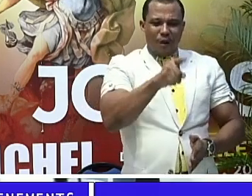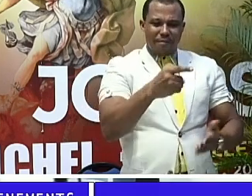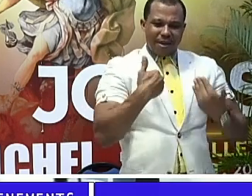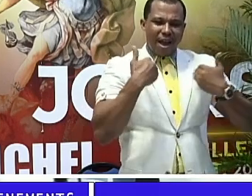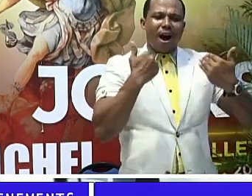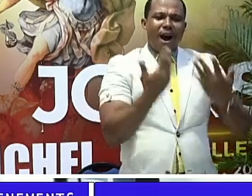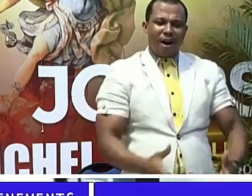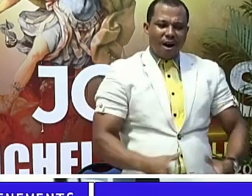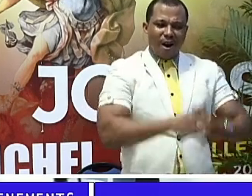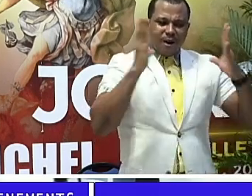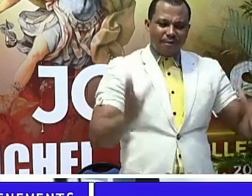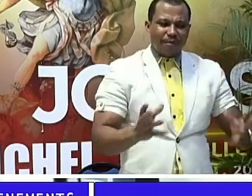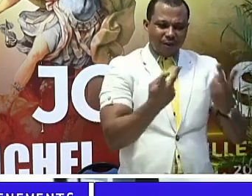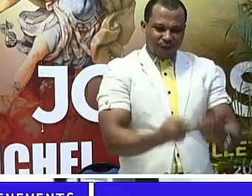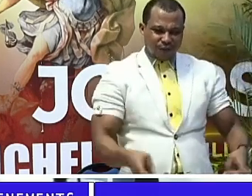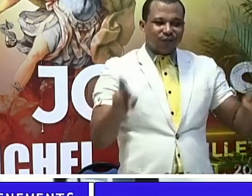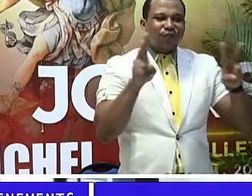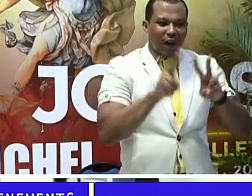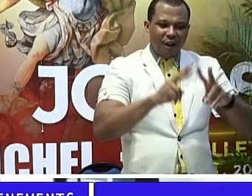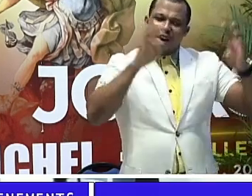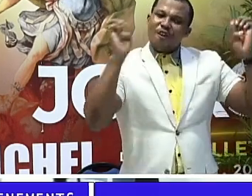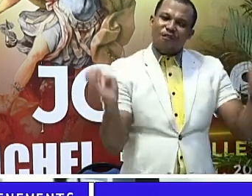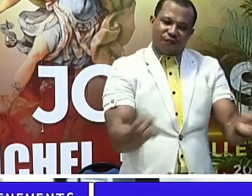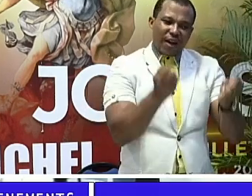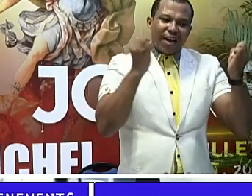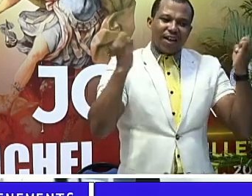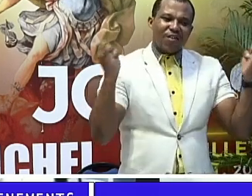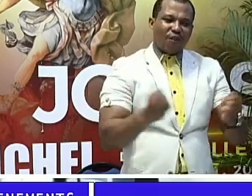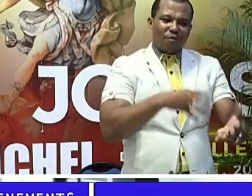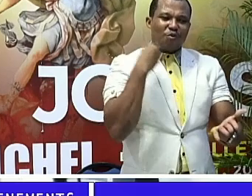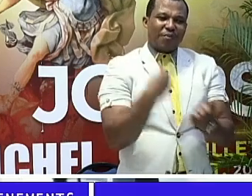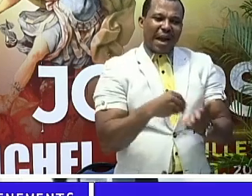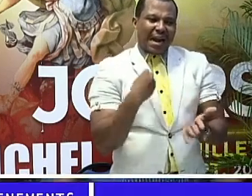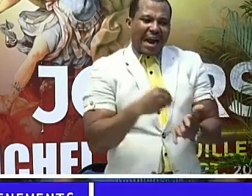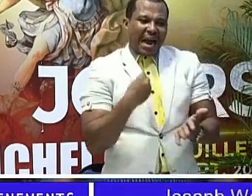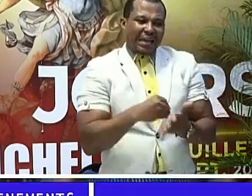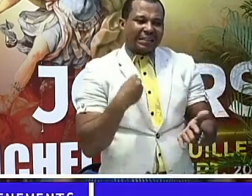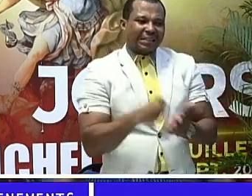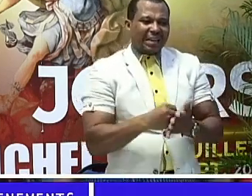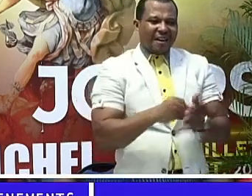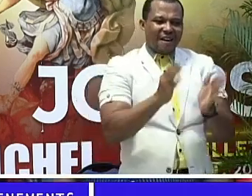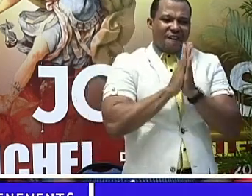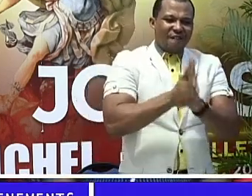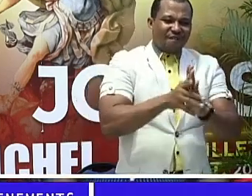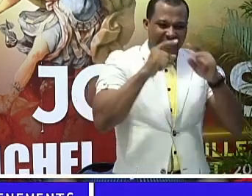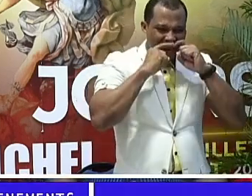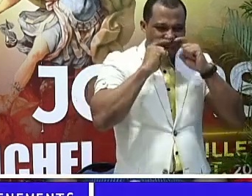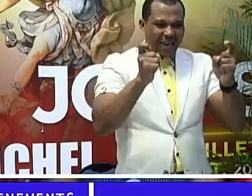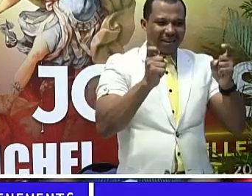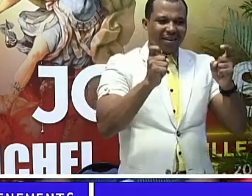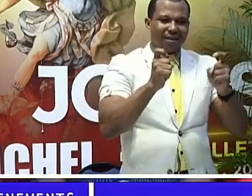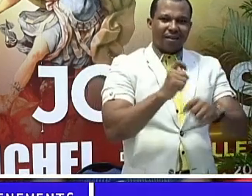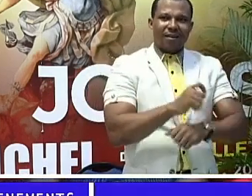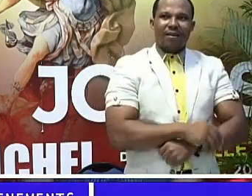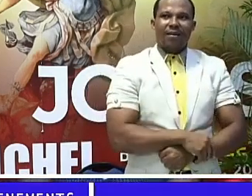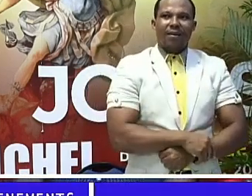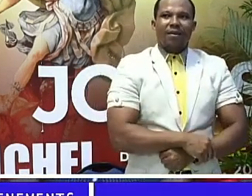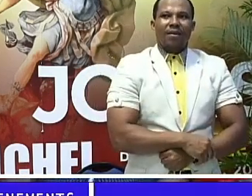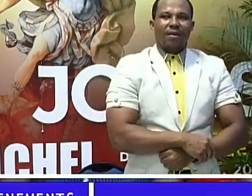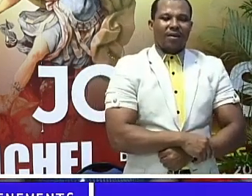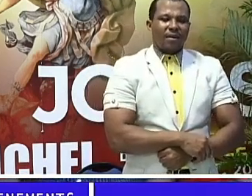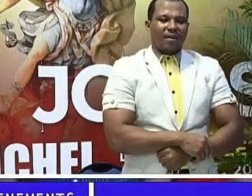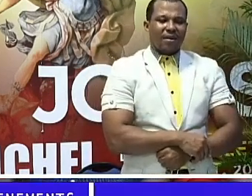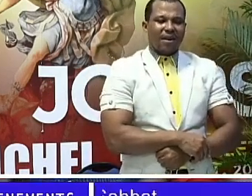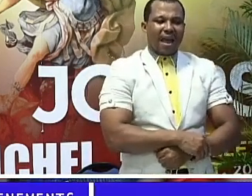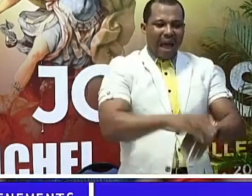kembe. Bat pour que ou pas quitter l'argent faut sortir dans premier, arriver dans dernier. Bat